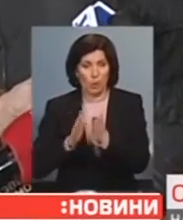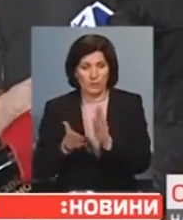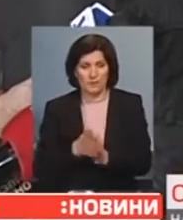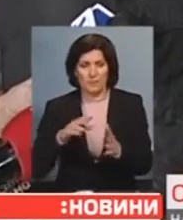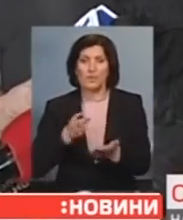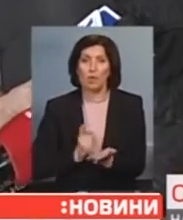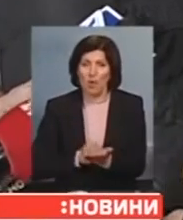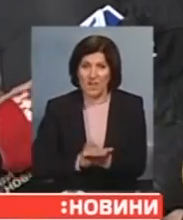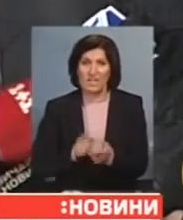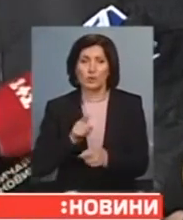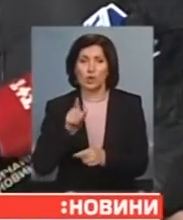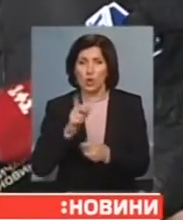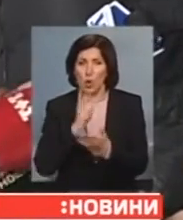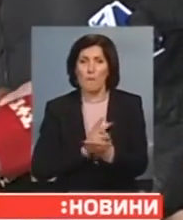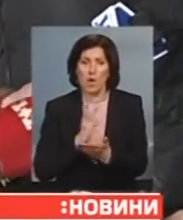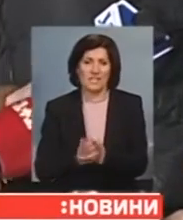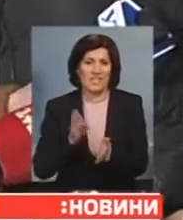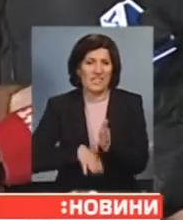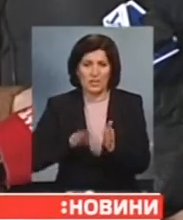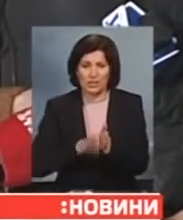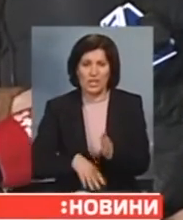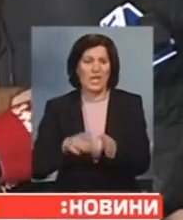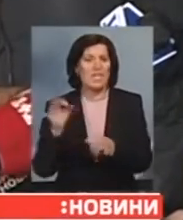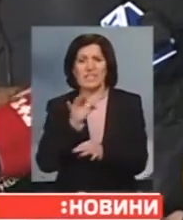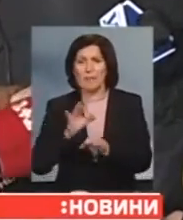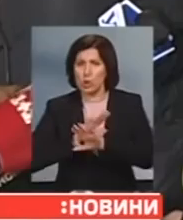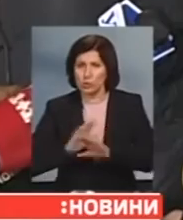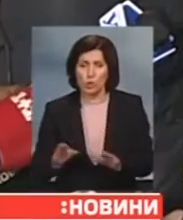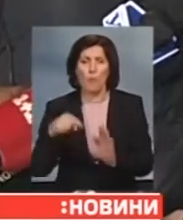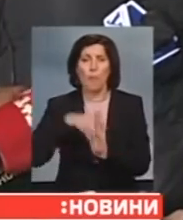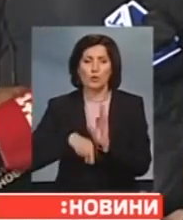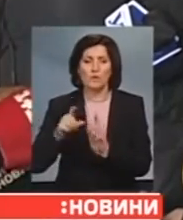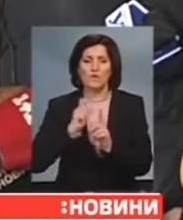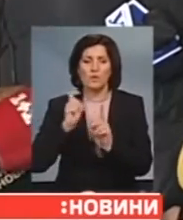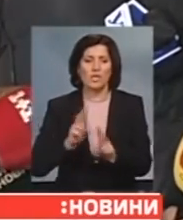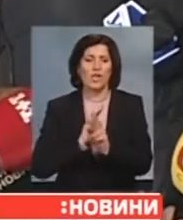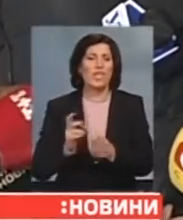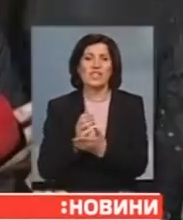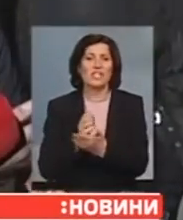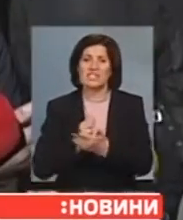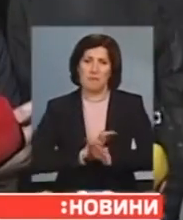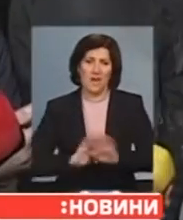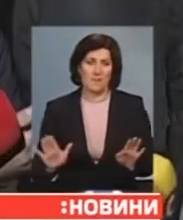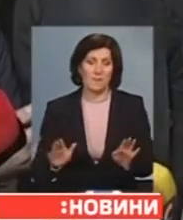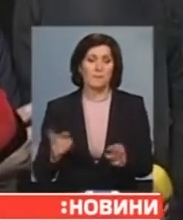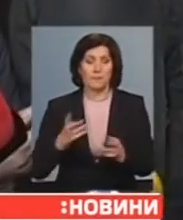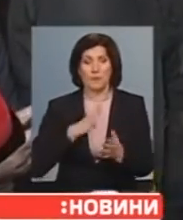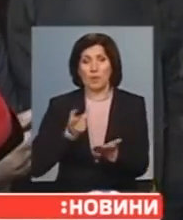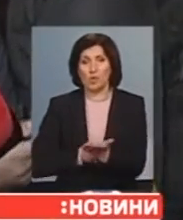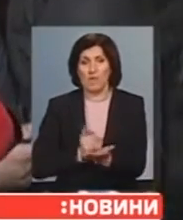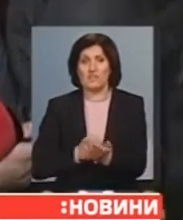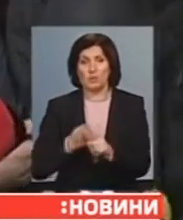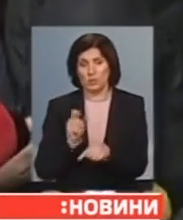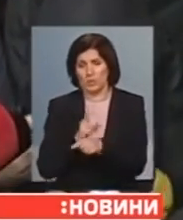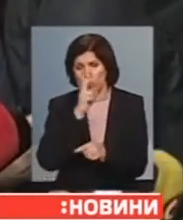довела, що його показання нікчемні, що його показання ні про що, і що по суті він відповідати ні на що не збирався. Нам треба було довести, я